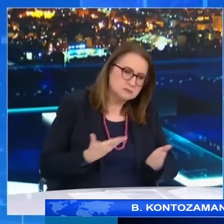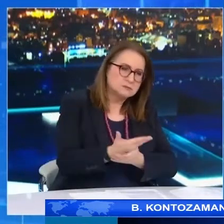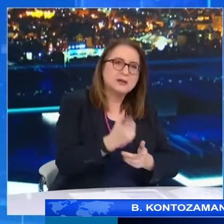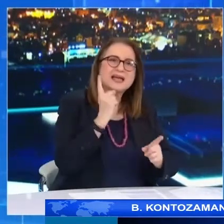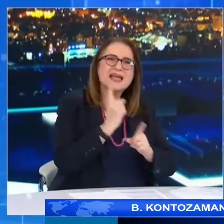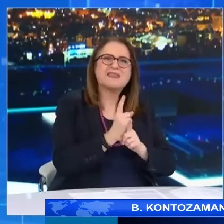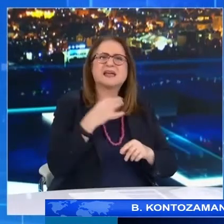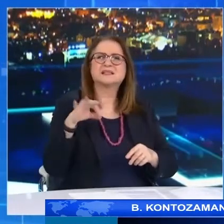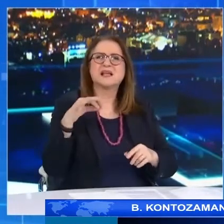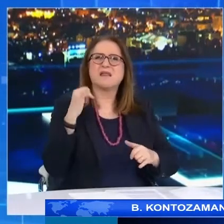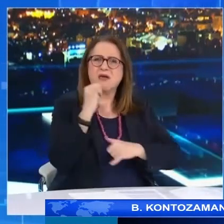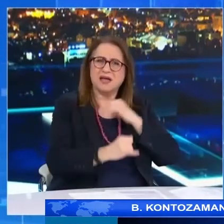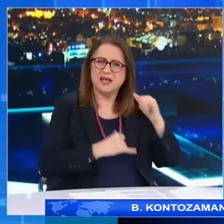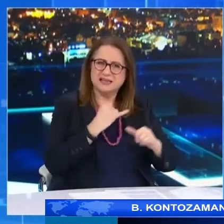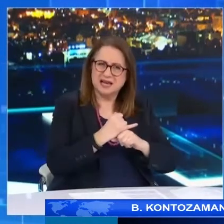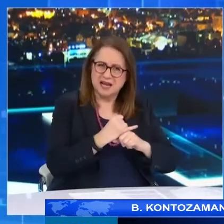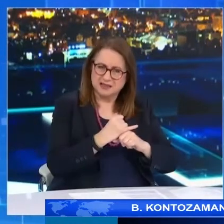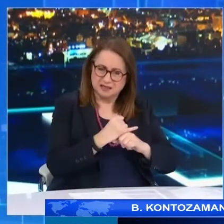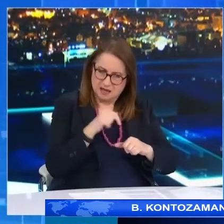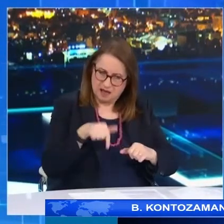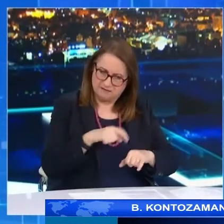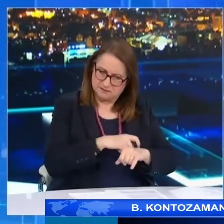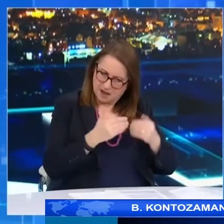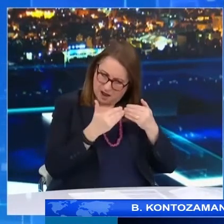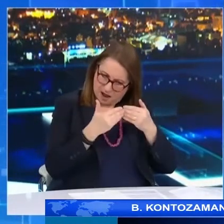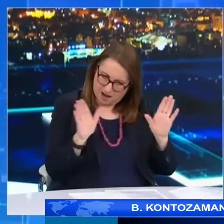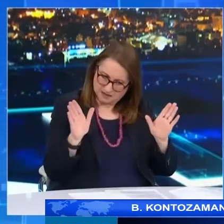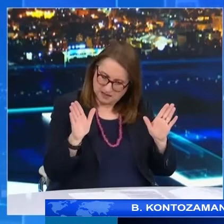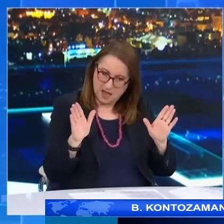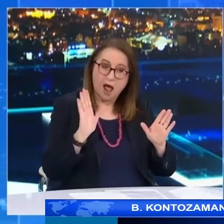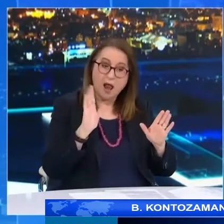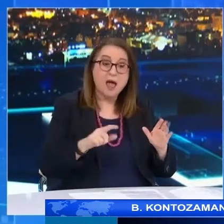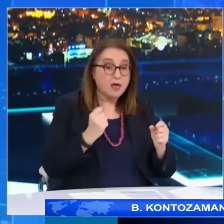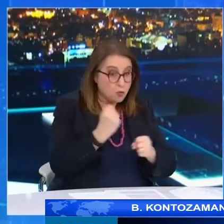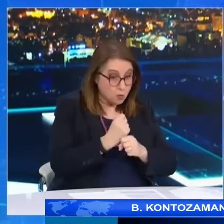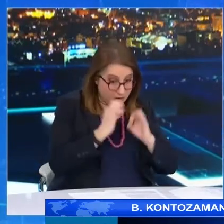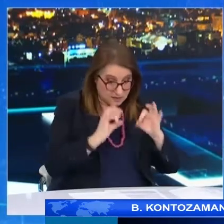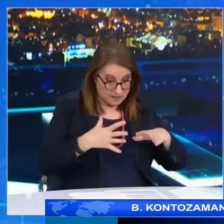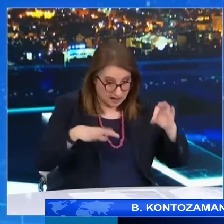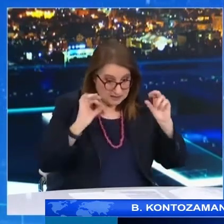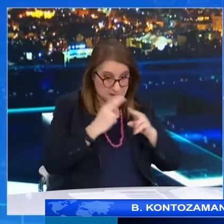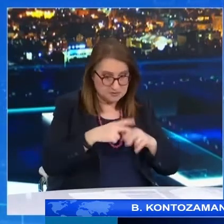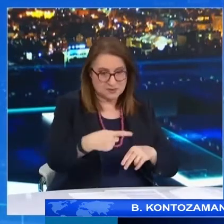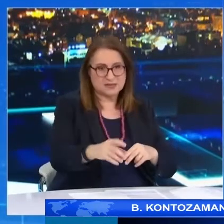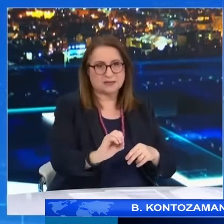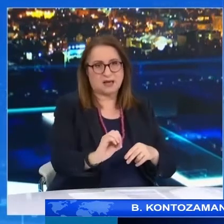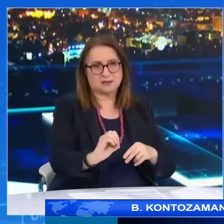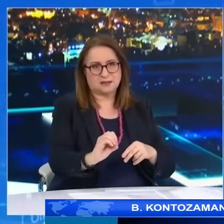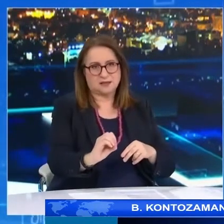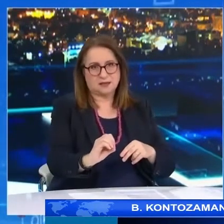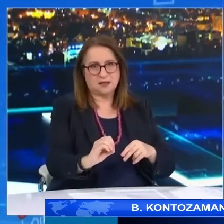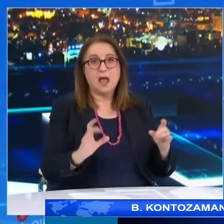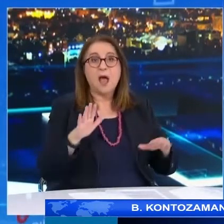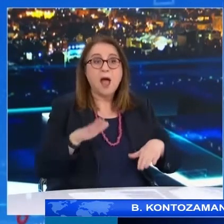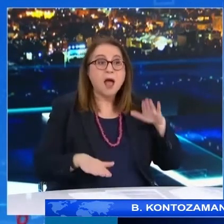selftesting.gov.gr, η οποία είναι στον αέρα, αλλά θα λειτουργήσει την ερχόμενη Τετάρτη, ανάλογα με την ιδιότητα